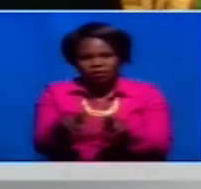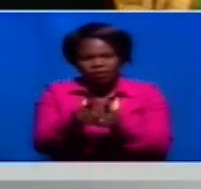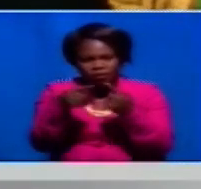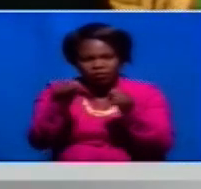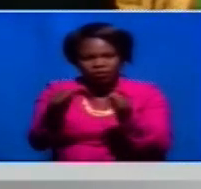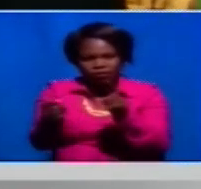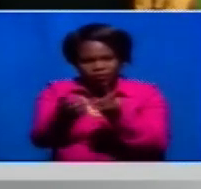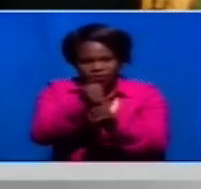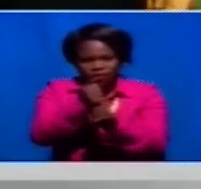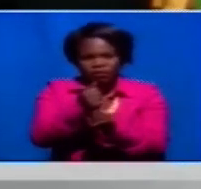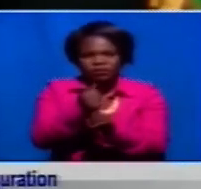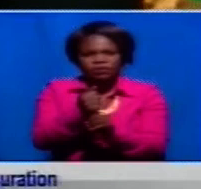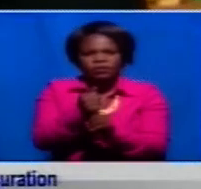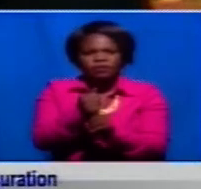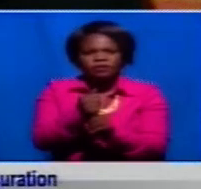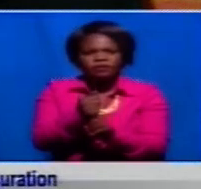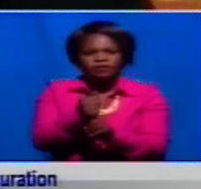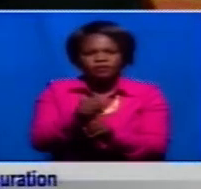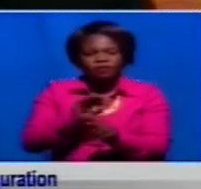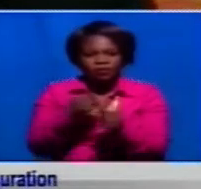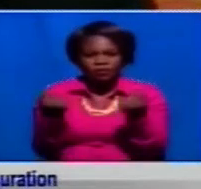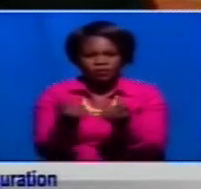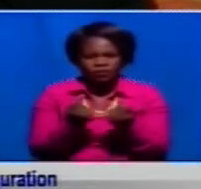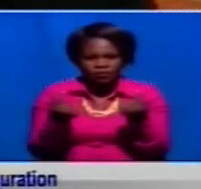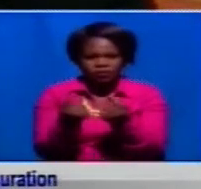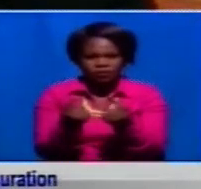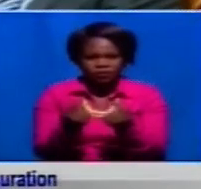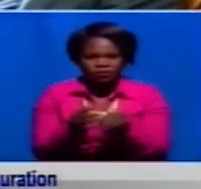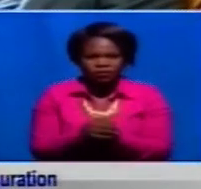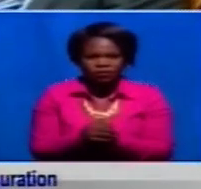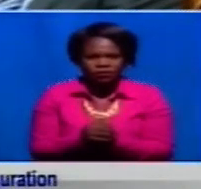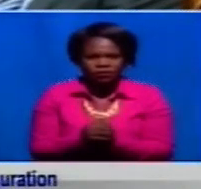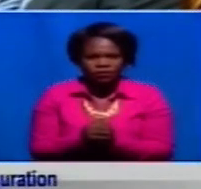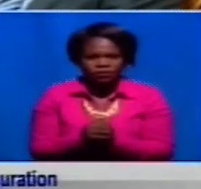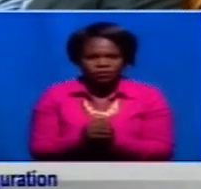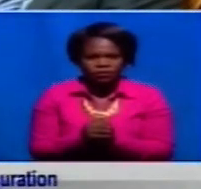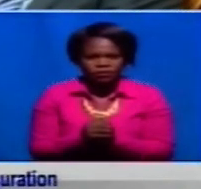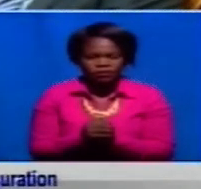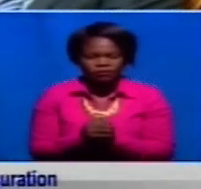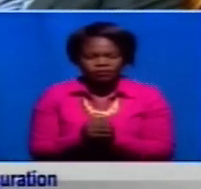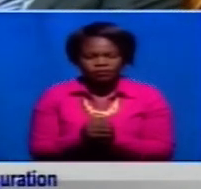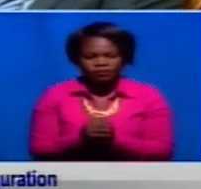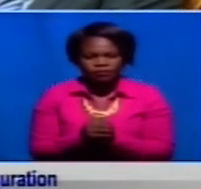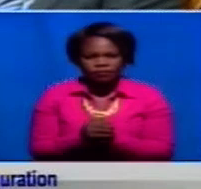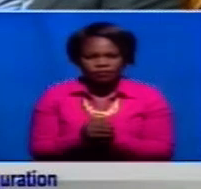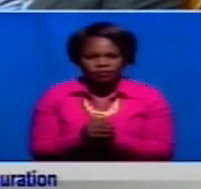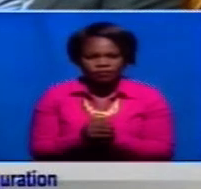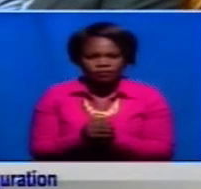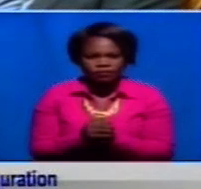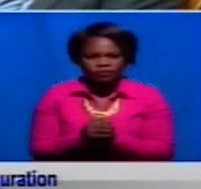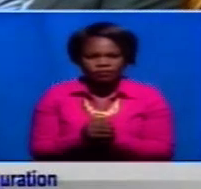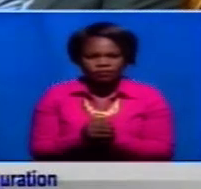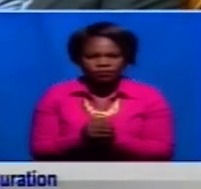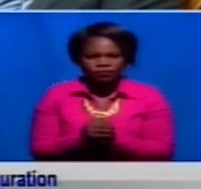a win-win situation. 真正的这种合作呢，确实是建立在相互尊重、相互理解以及互利共赢的基